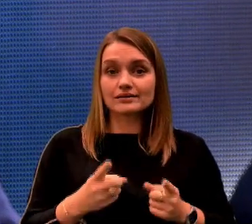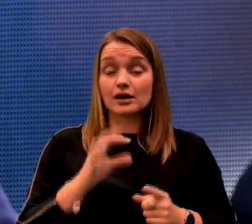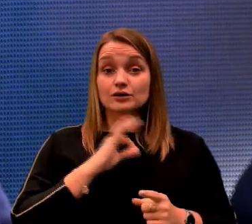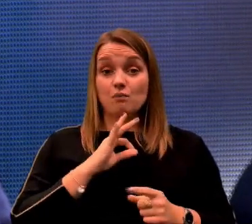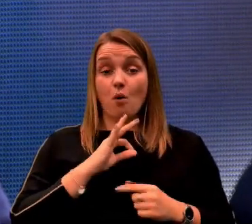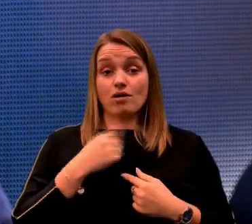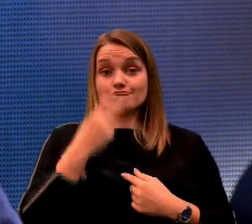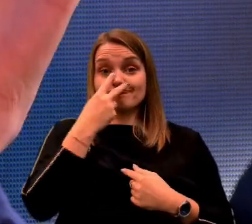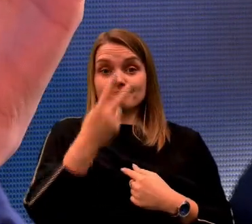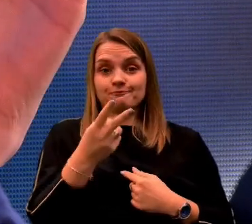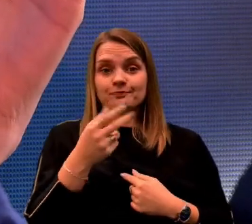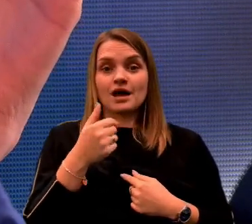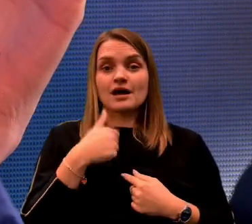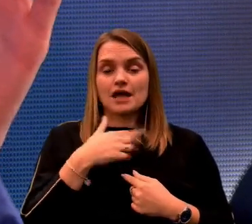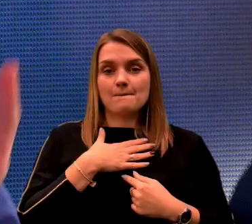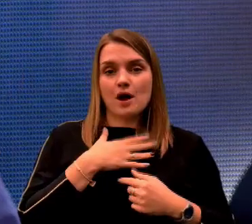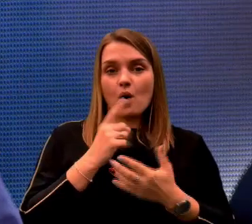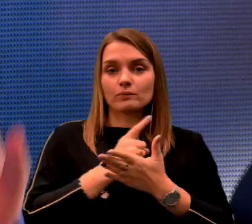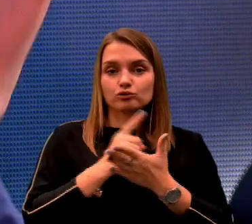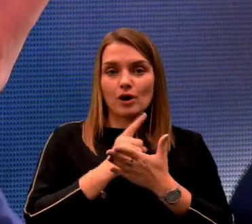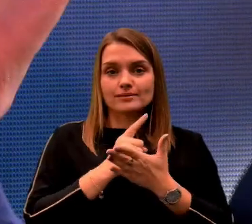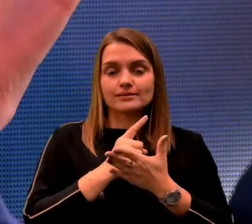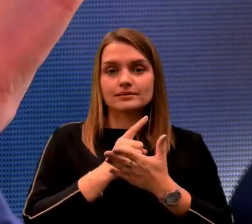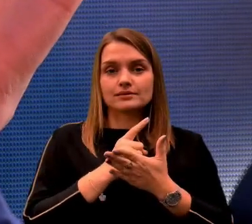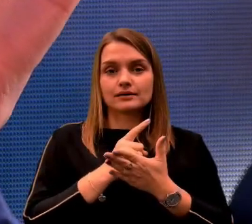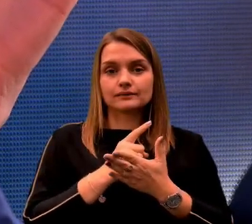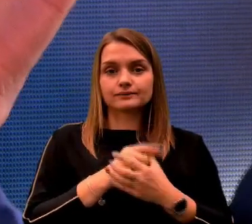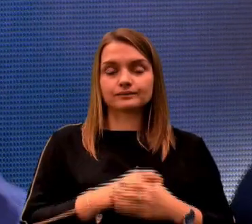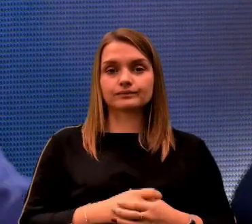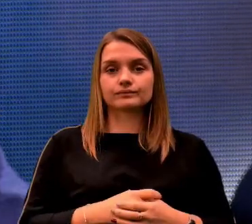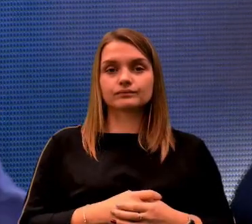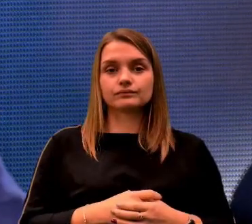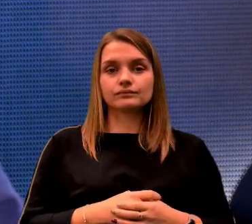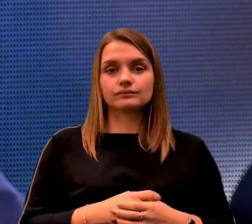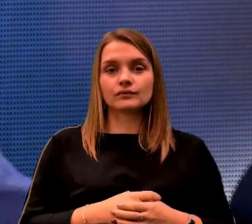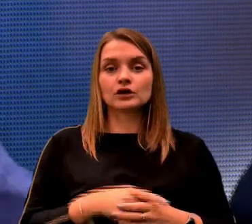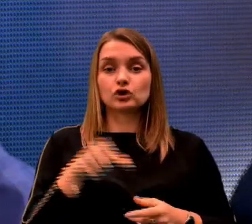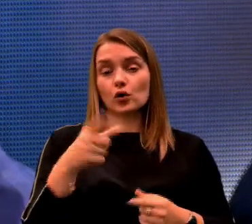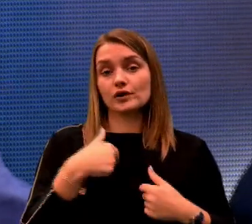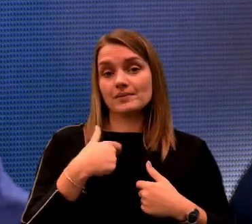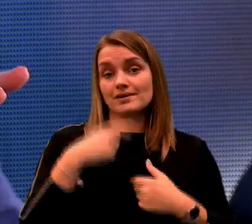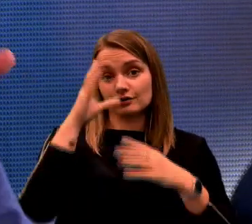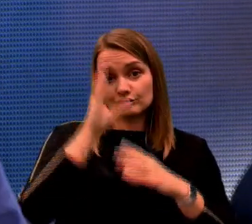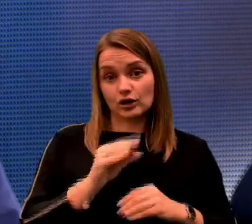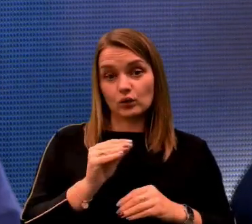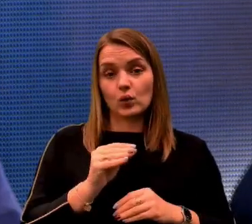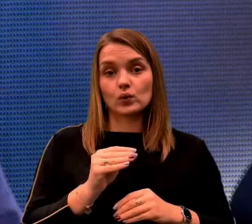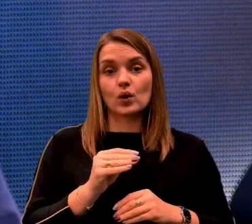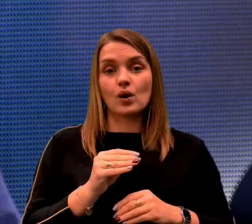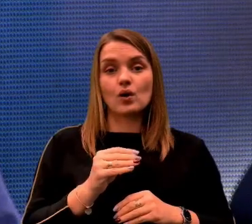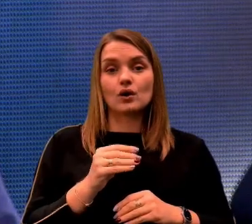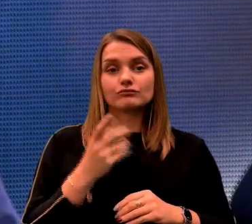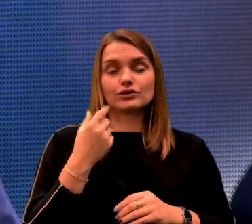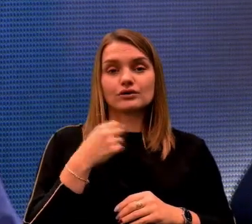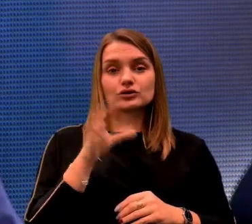by było, gdybym to ja miał szansę urosnąć. I czy oni mnie szanują rzeczywiście? I czy oni mnie szanują i skoro słyszymy, to dla mnie to